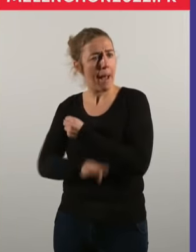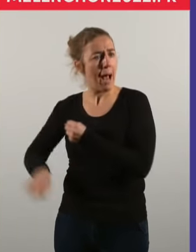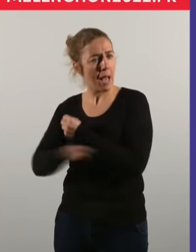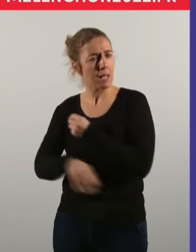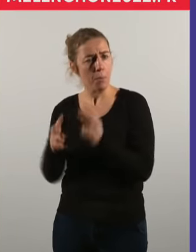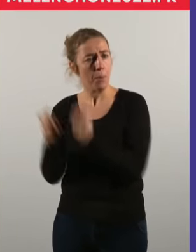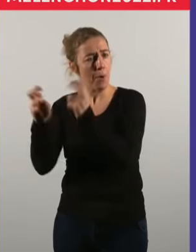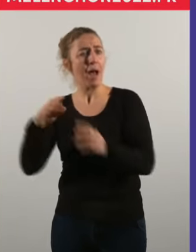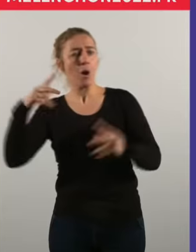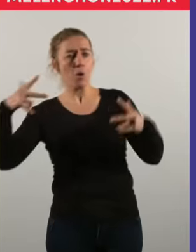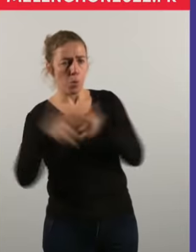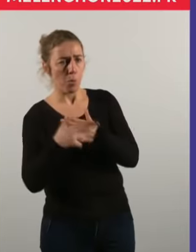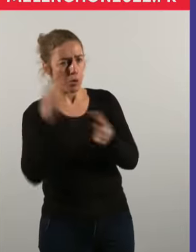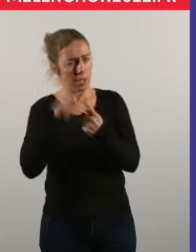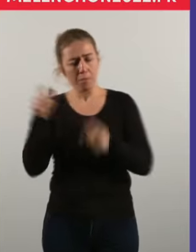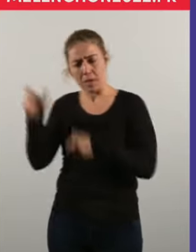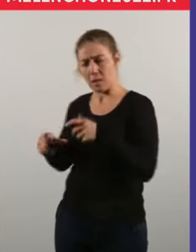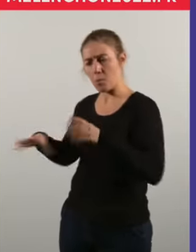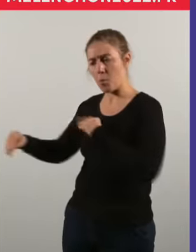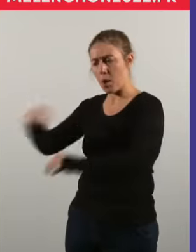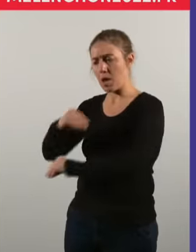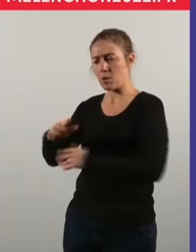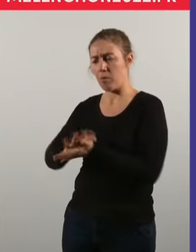de gens.